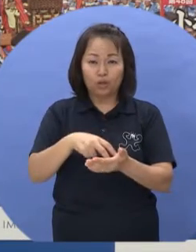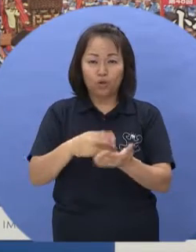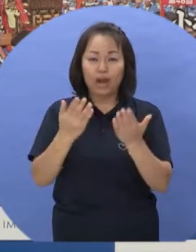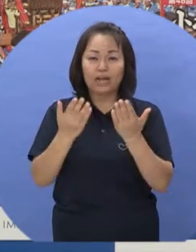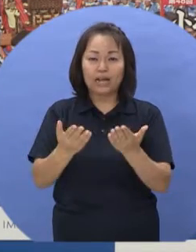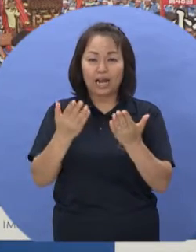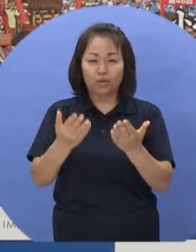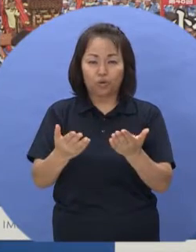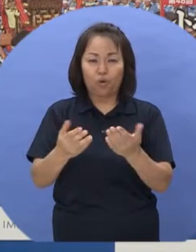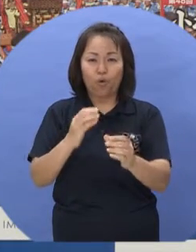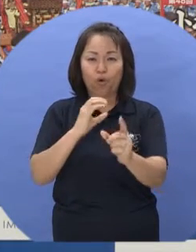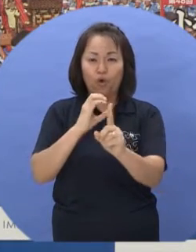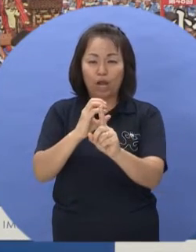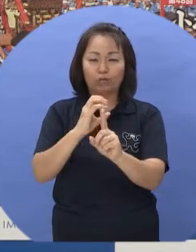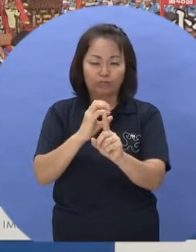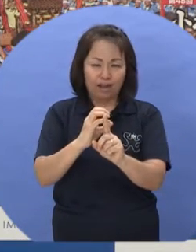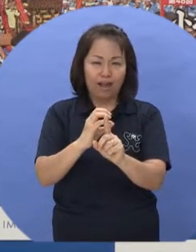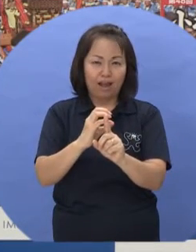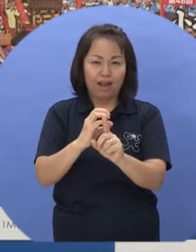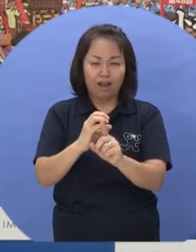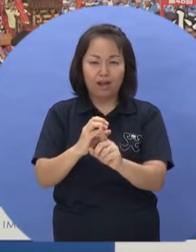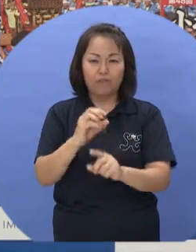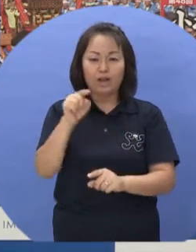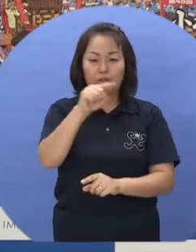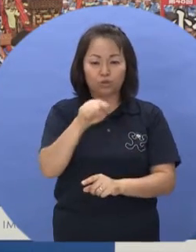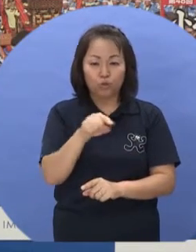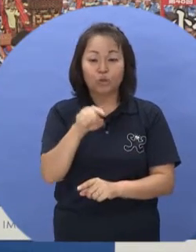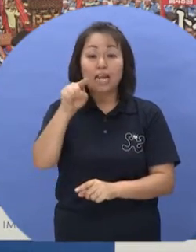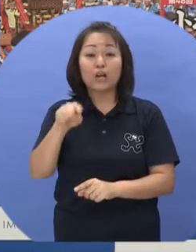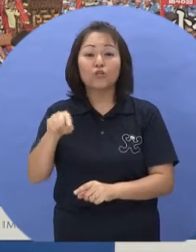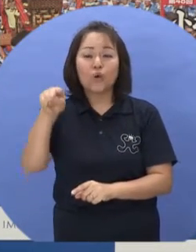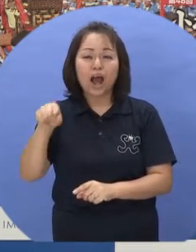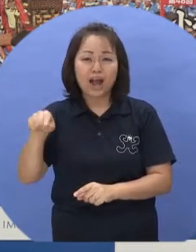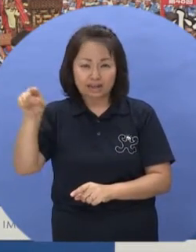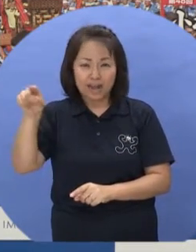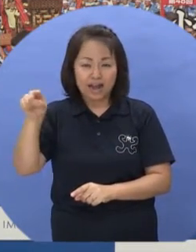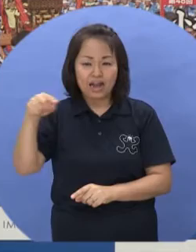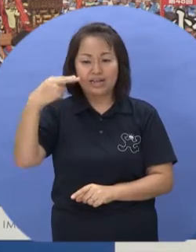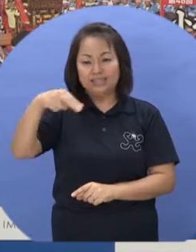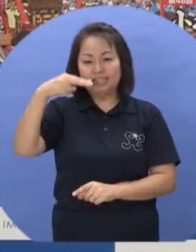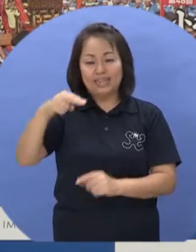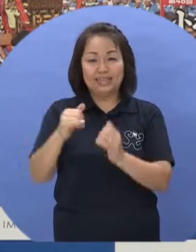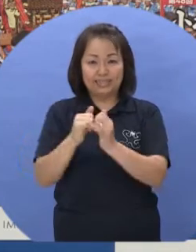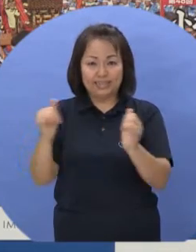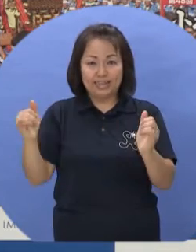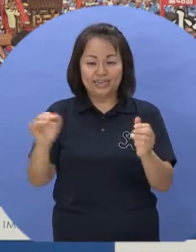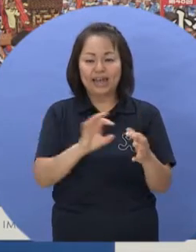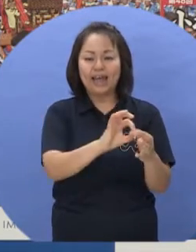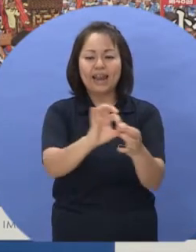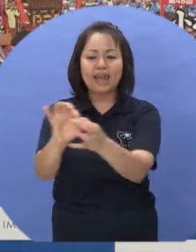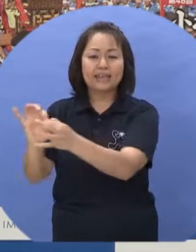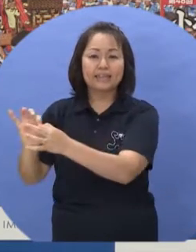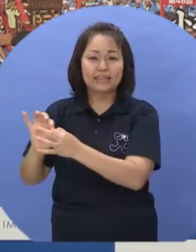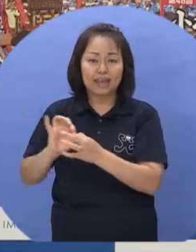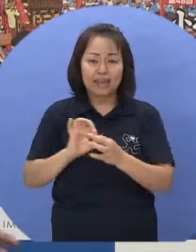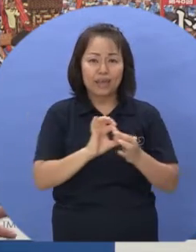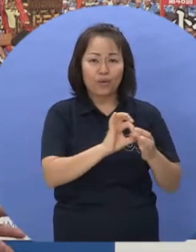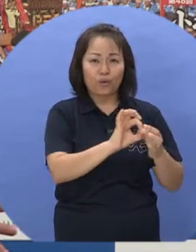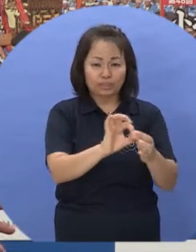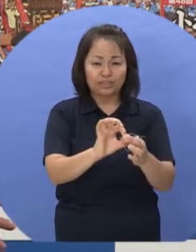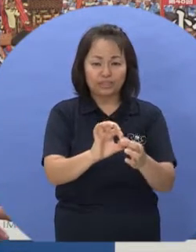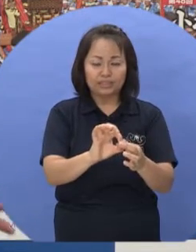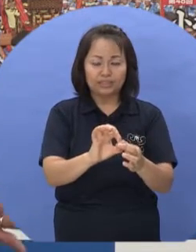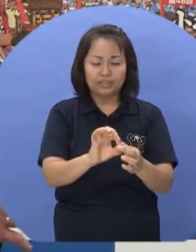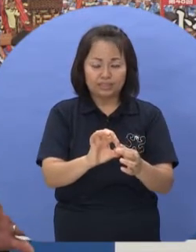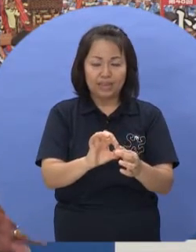またスクールソーシャルワーカー、さらには学校の教員、こういった方々で連携をしながら、その児童